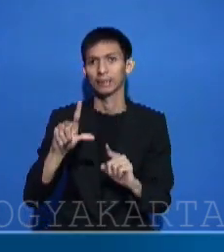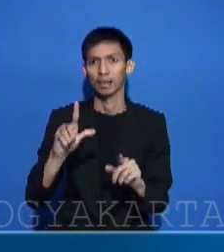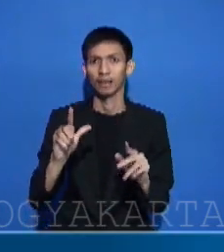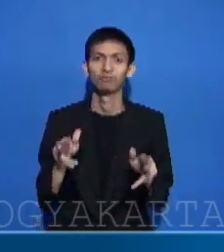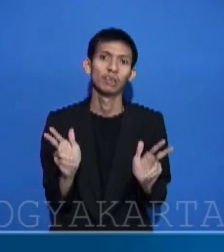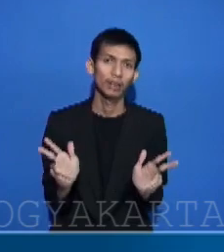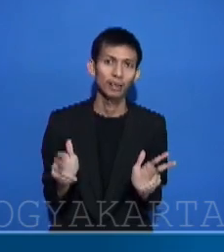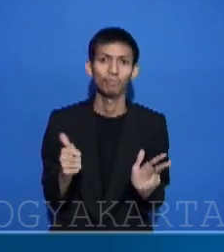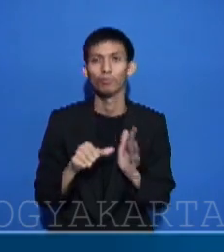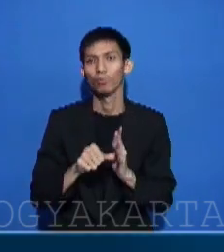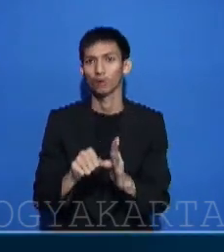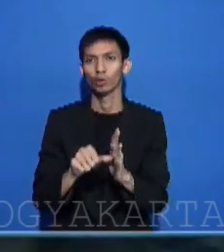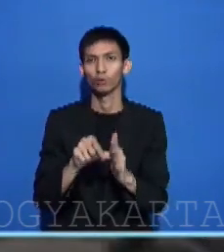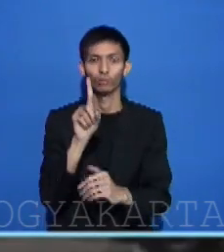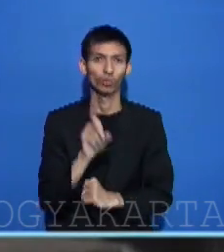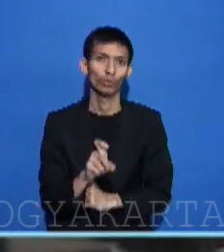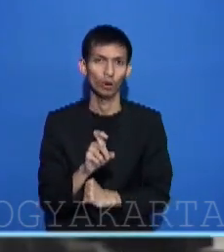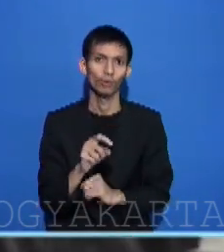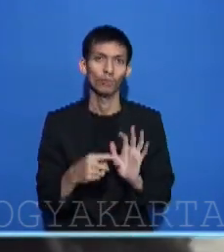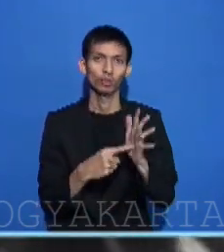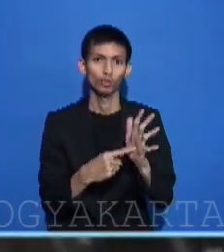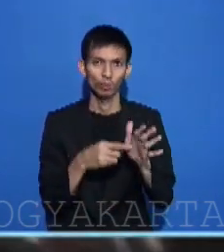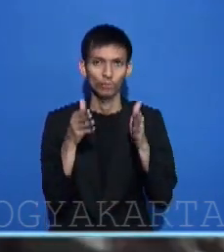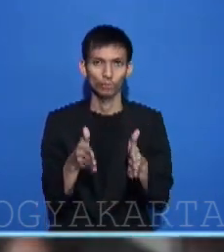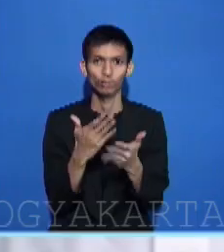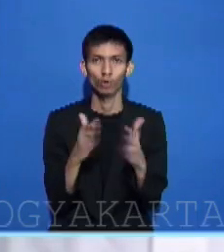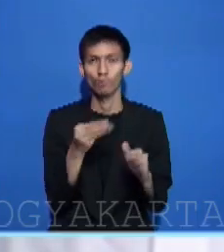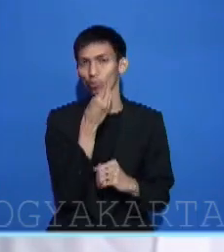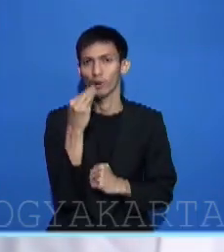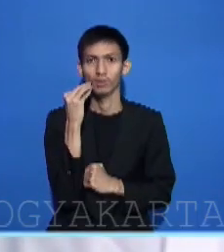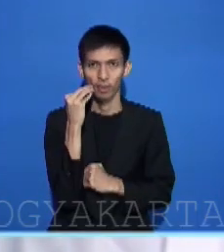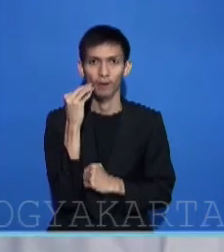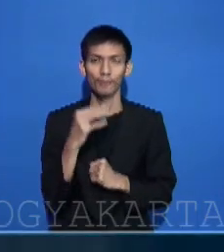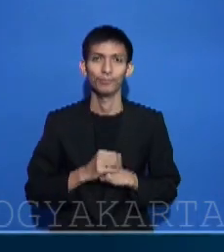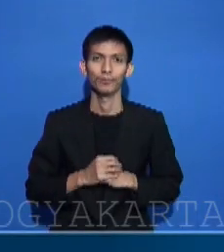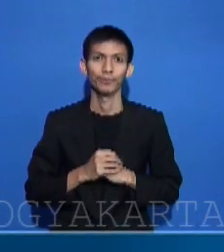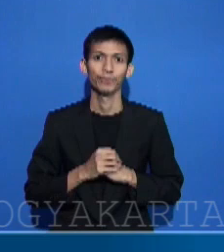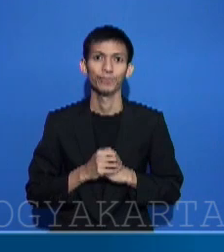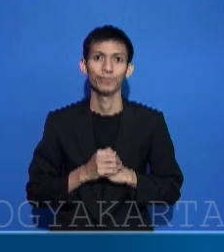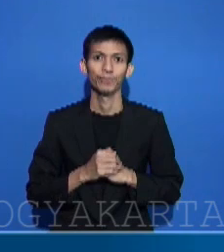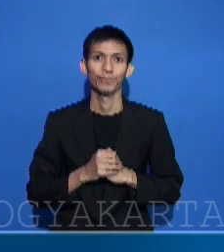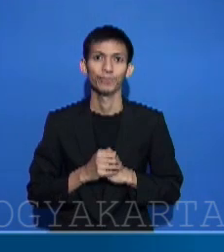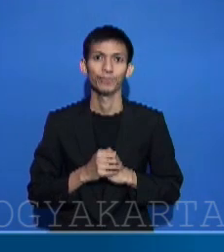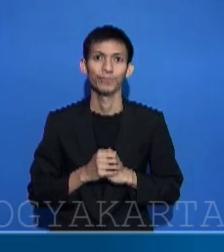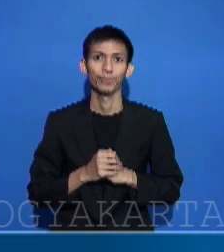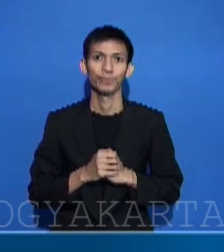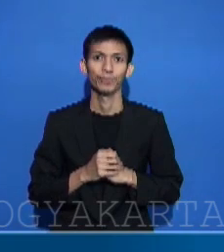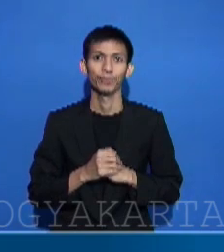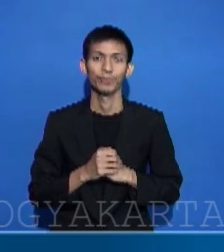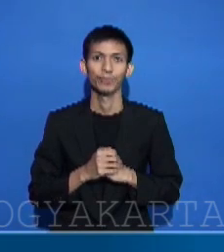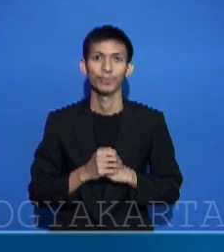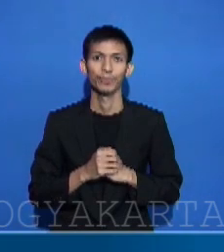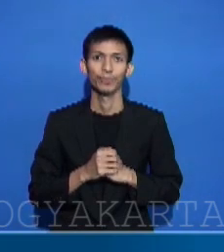dan membantu kebutuhan mahasiswa khususnya untuk berbuka puasa. Mungkin rasa syukur kita ya, kita berhasil